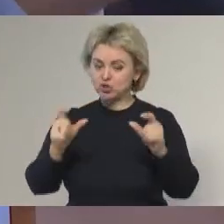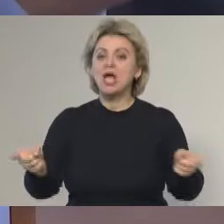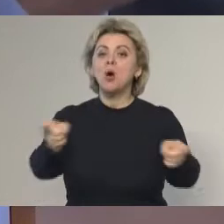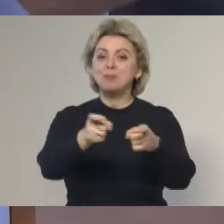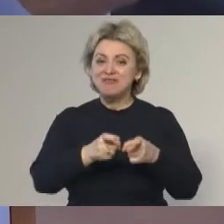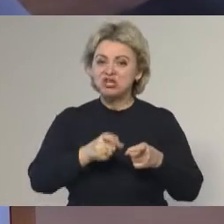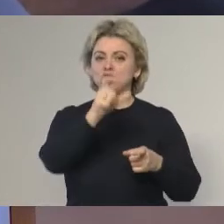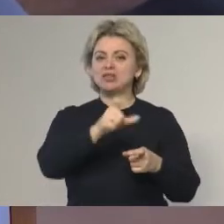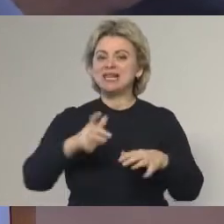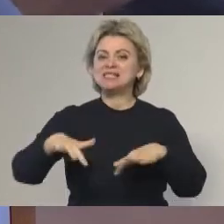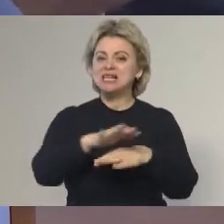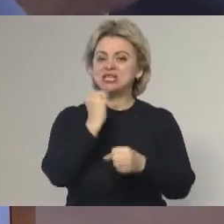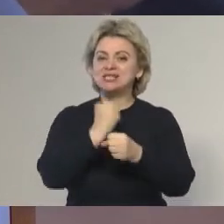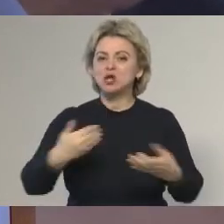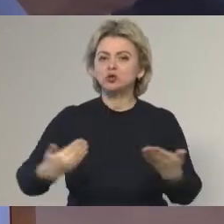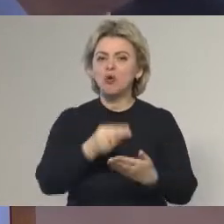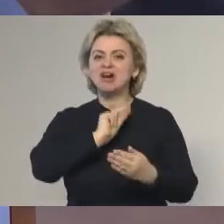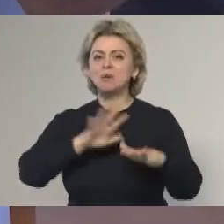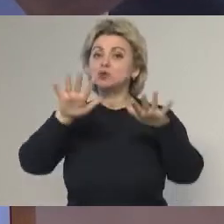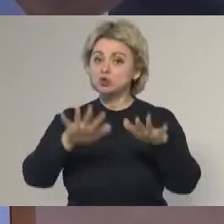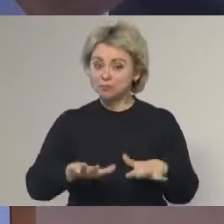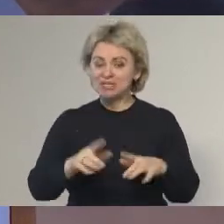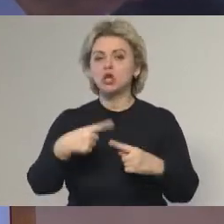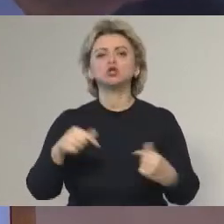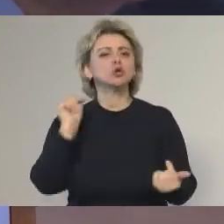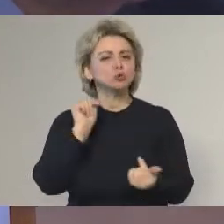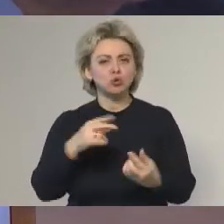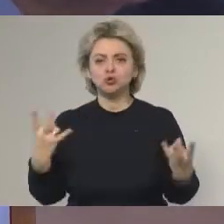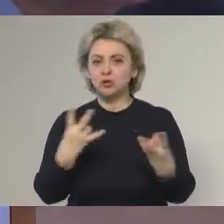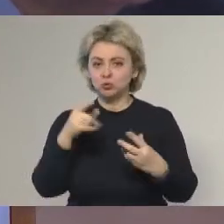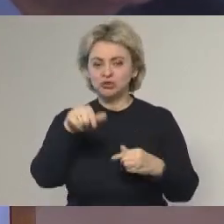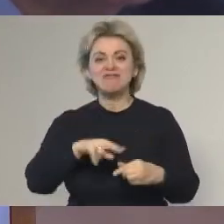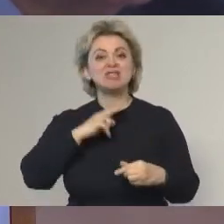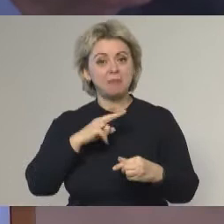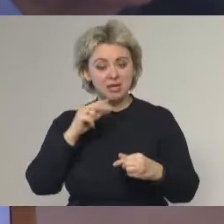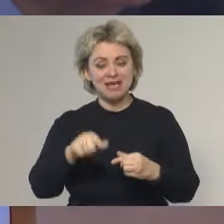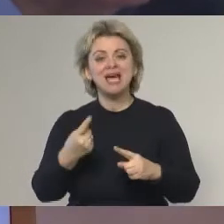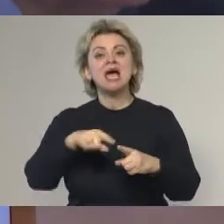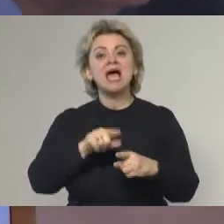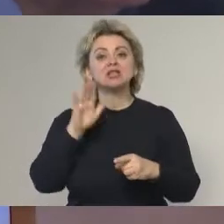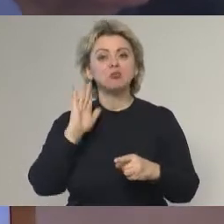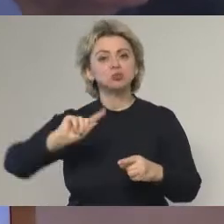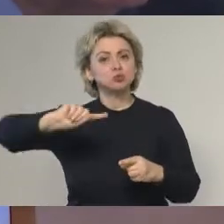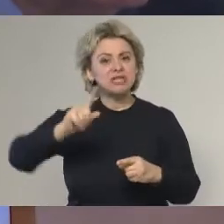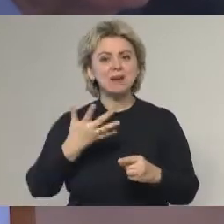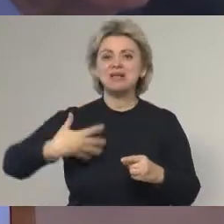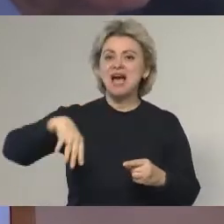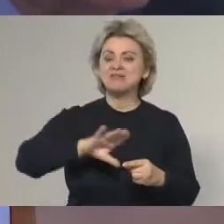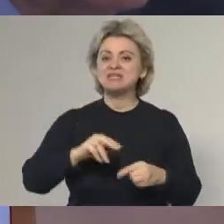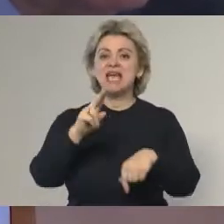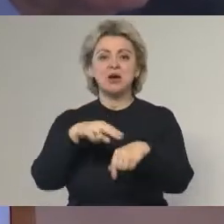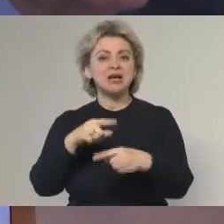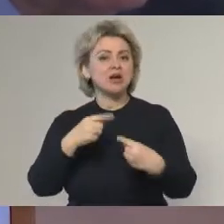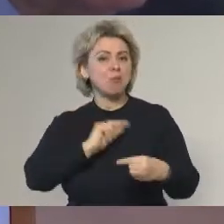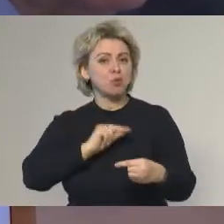привлечения населения, создания новых рабочих мест. Это точно требует внимания. И этого я буду требовать от всех